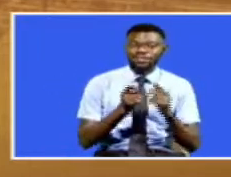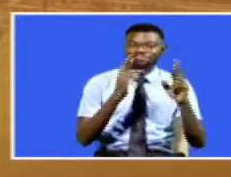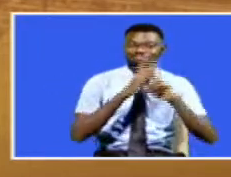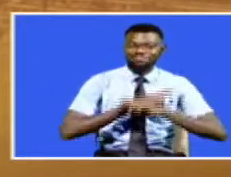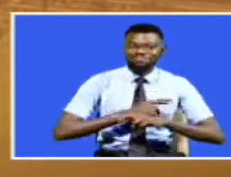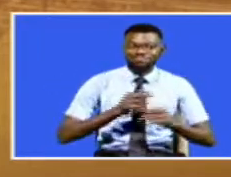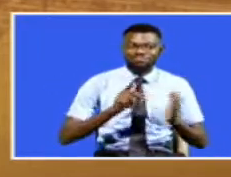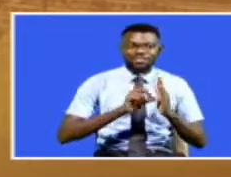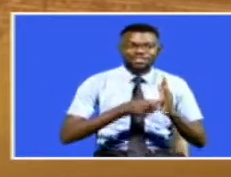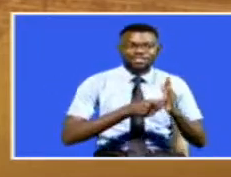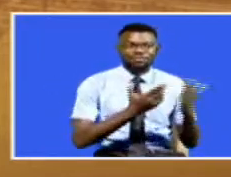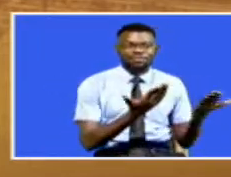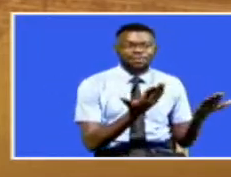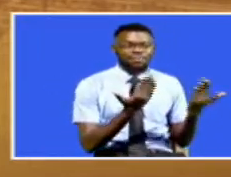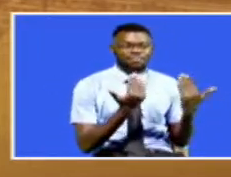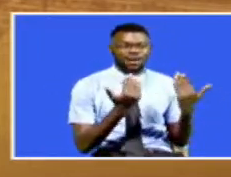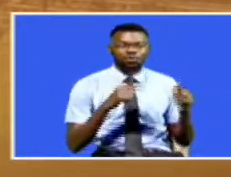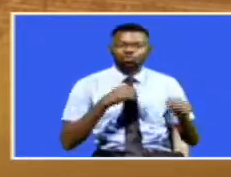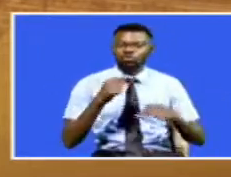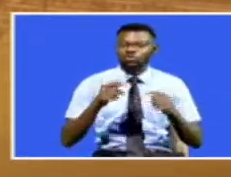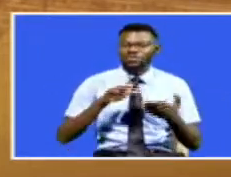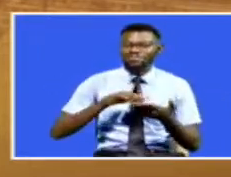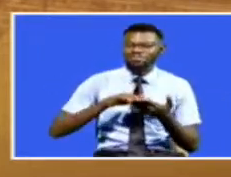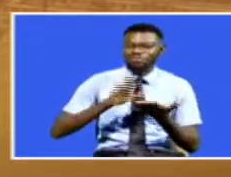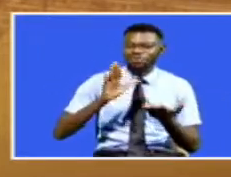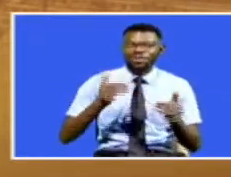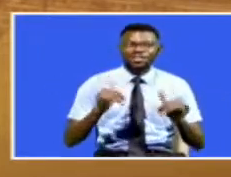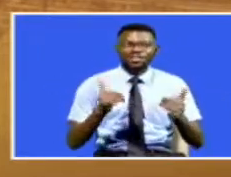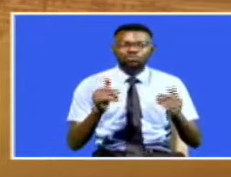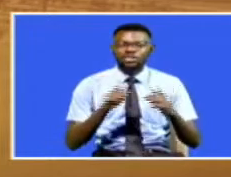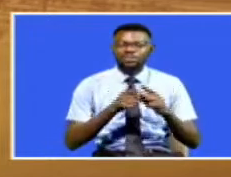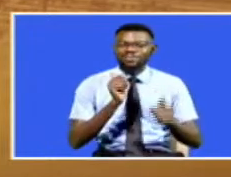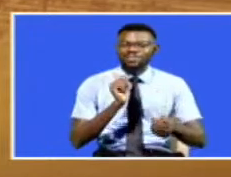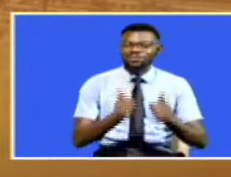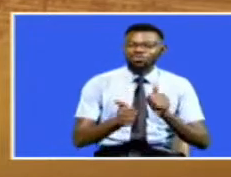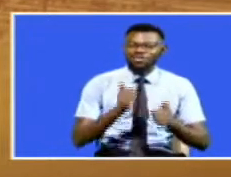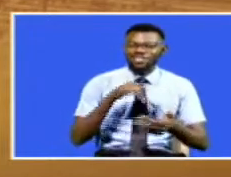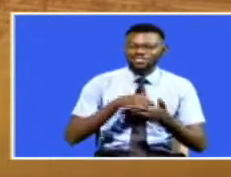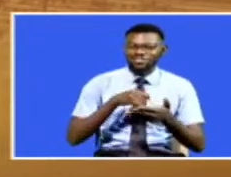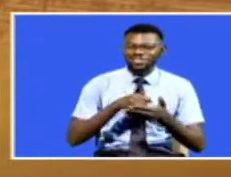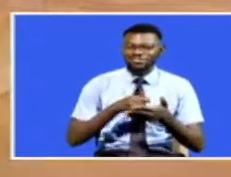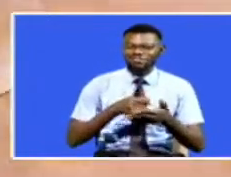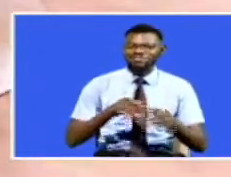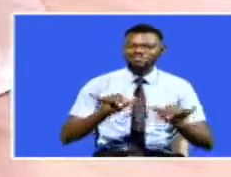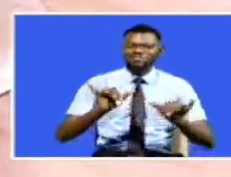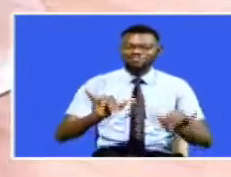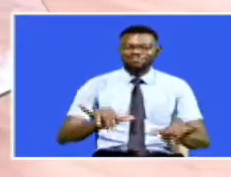Nitarudi baadaye tuendelee na taarifa zaidi pamoja na taarifa za michezo. Usiende mbali.